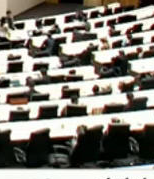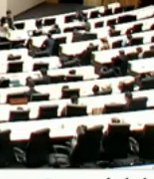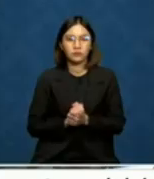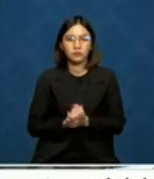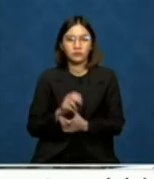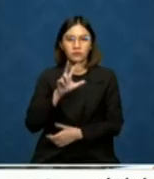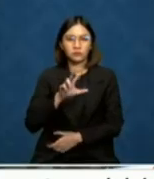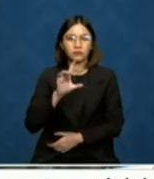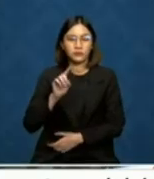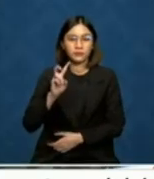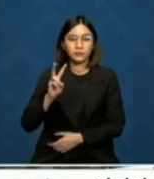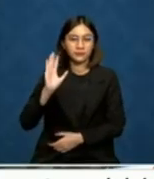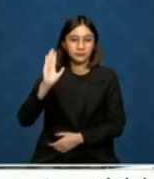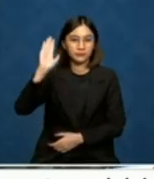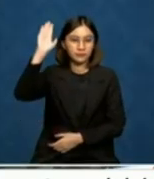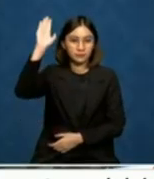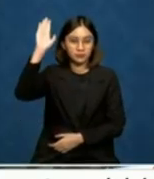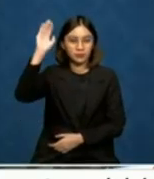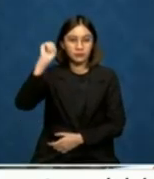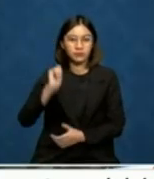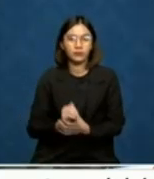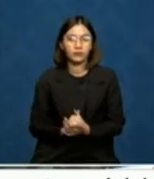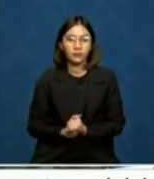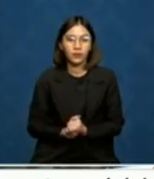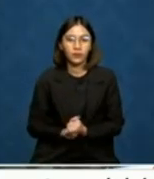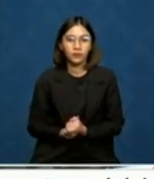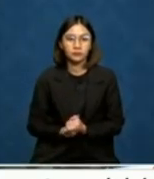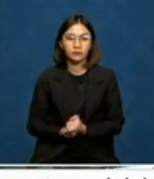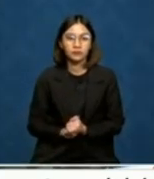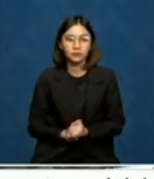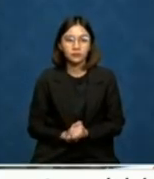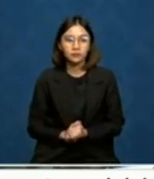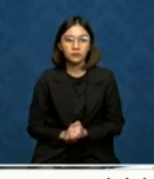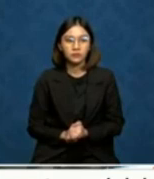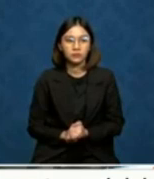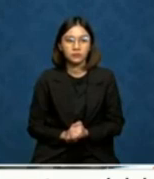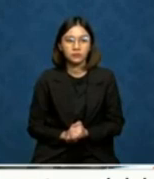สามแปดสองแสดงตนค่ะ 382แสดงตนนะครับ